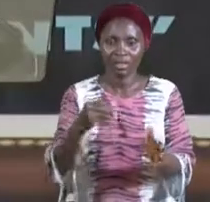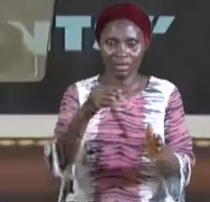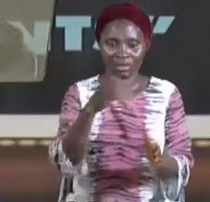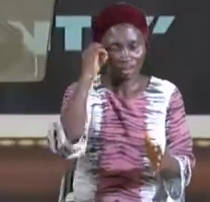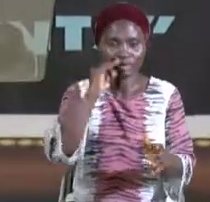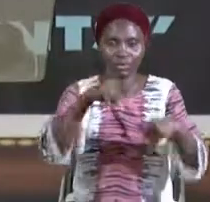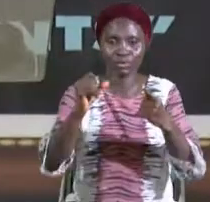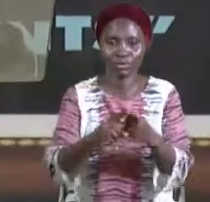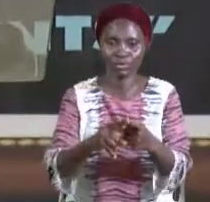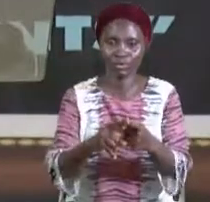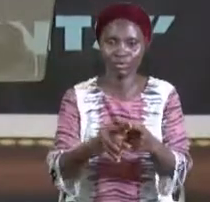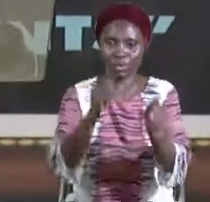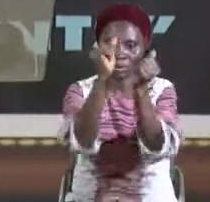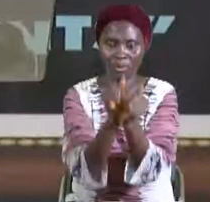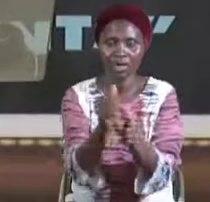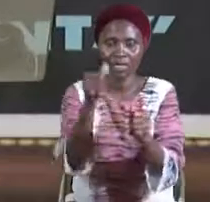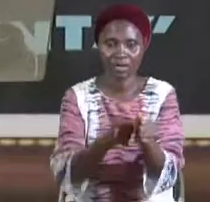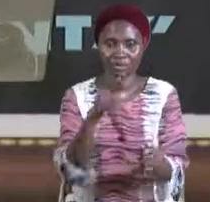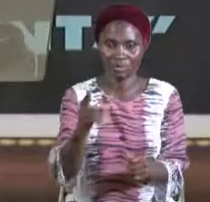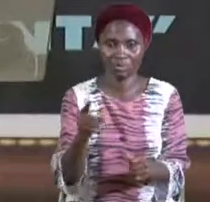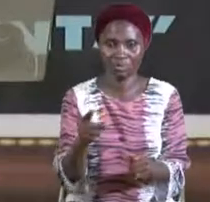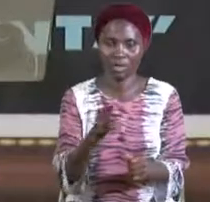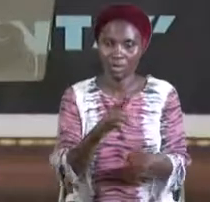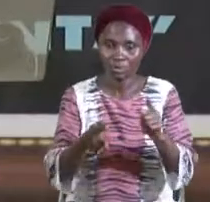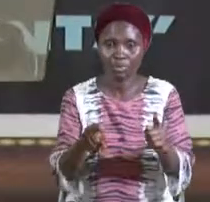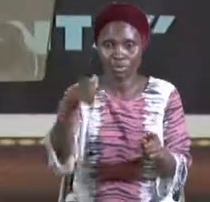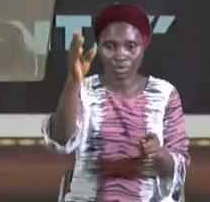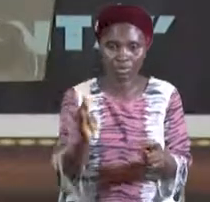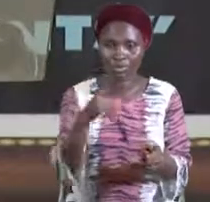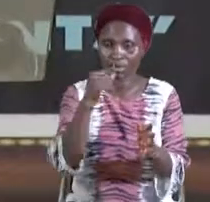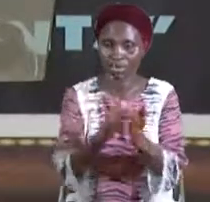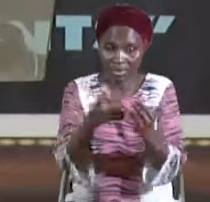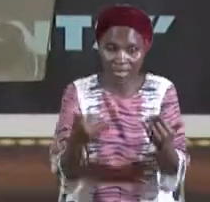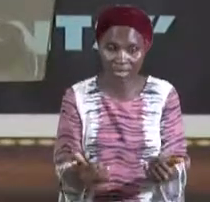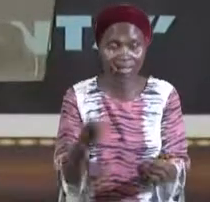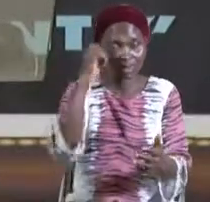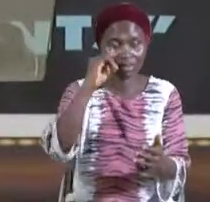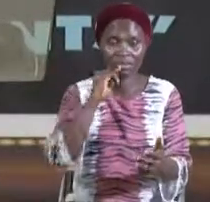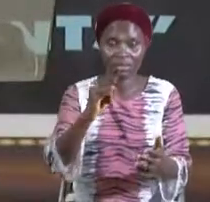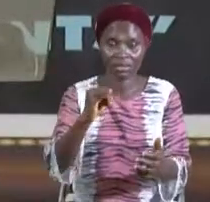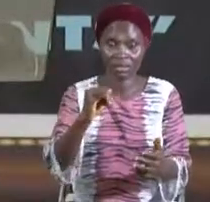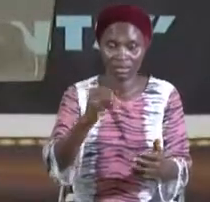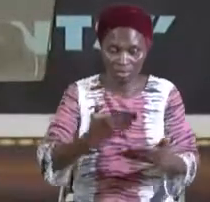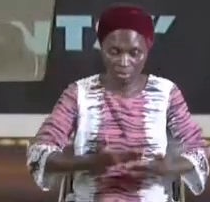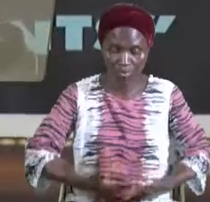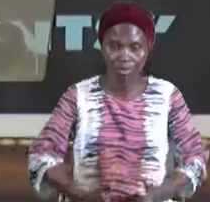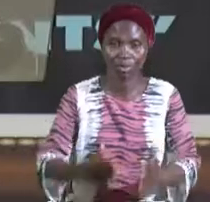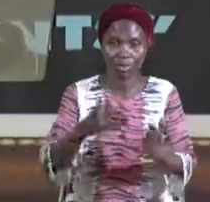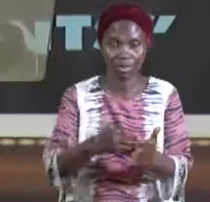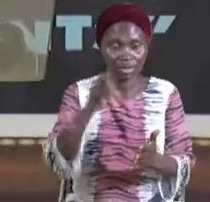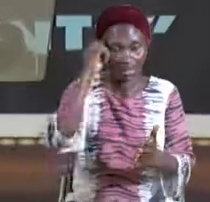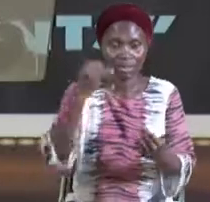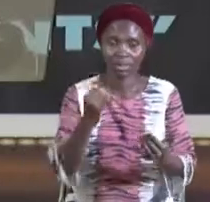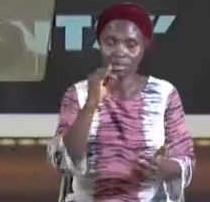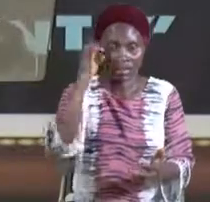qui invoquent ton nom. Et Dieu dit, non. Il est né de nouveau. Non. Il est maintenant régénéré. Et